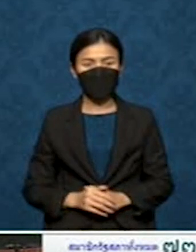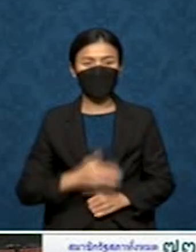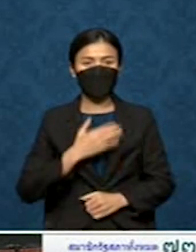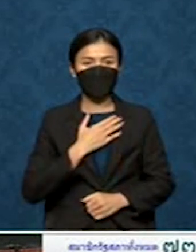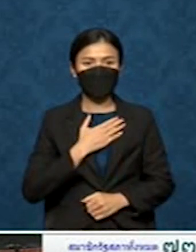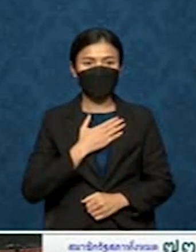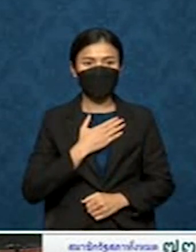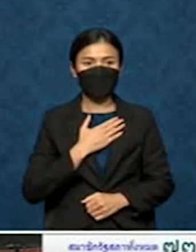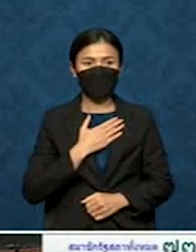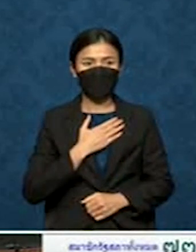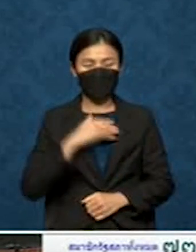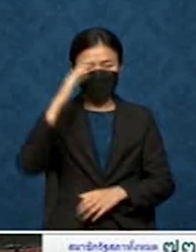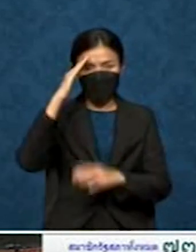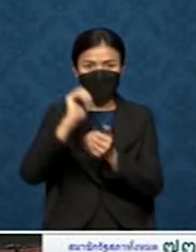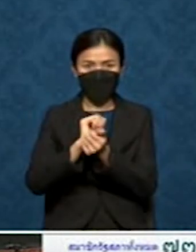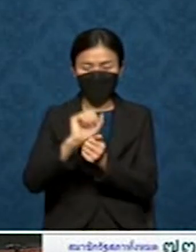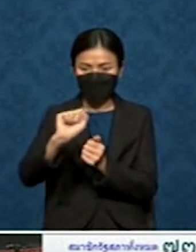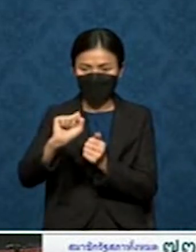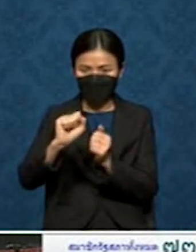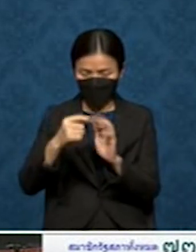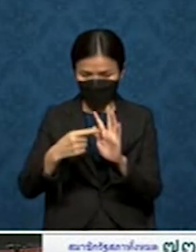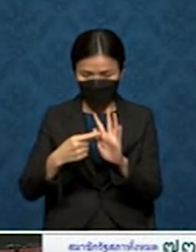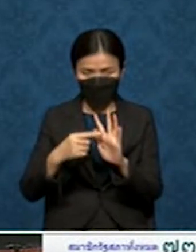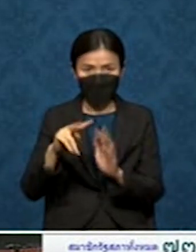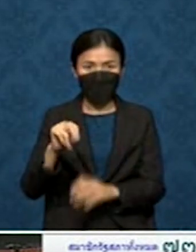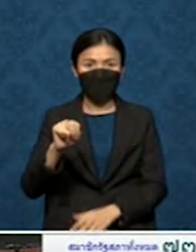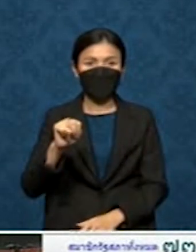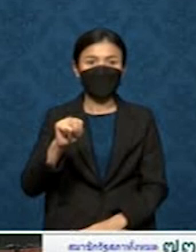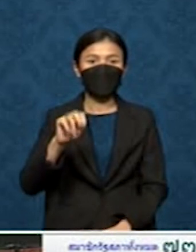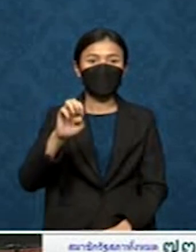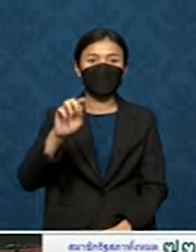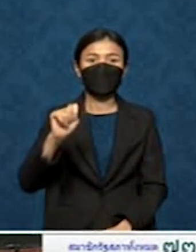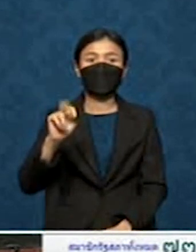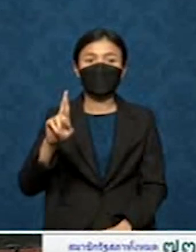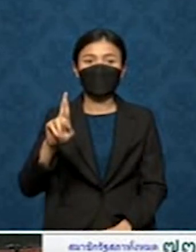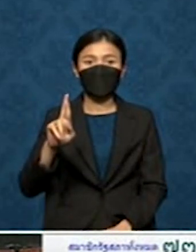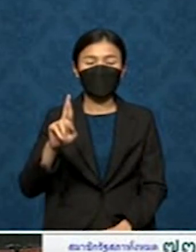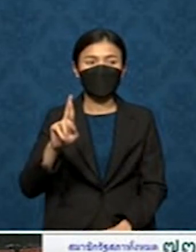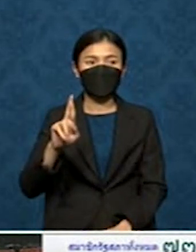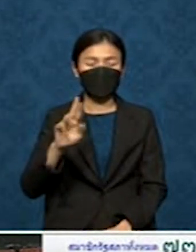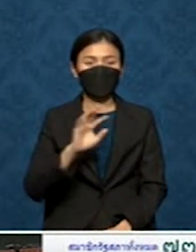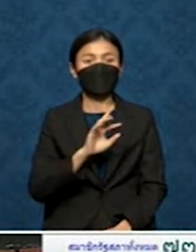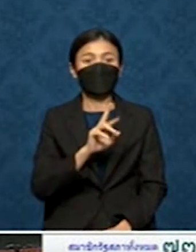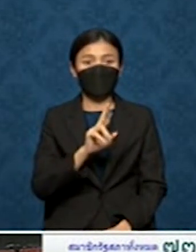ผมพลตำรวจโทสานิทมหถาวรสมาชิกรัฐสภ